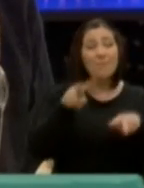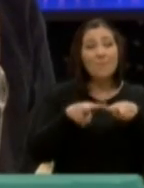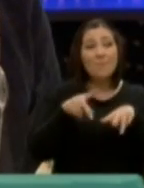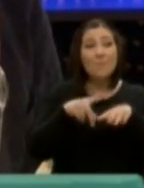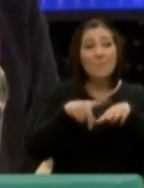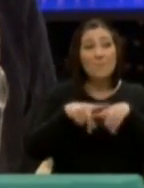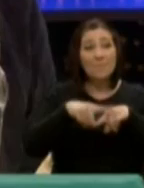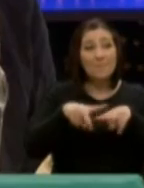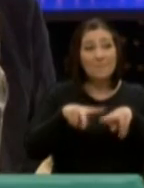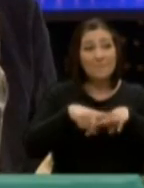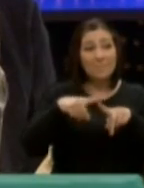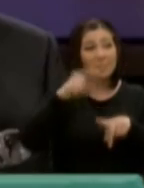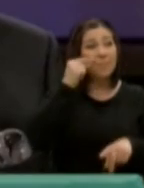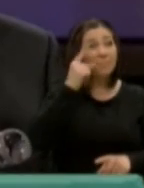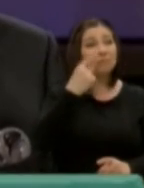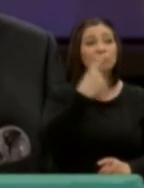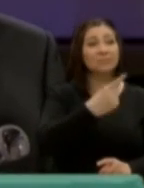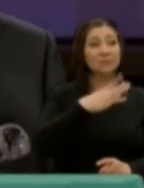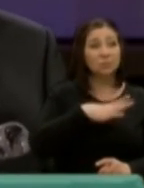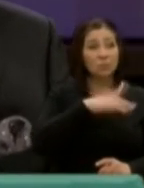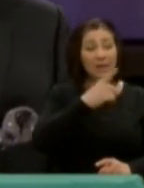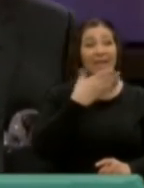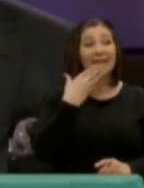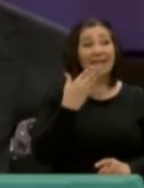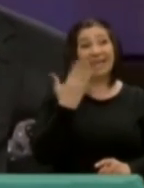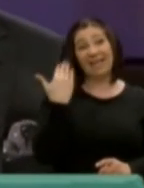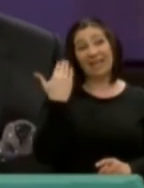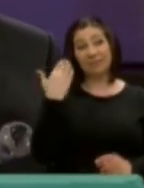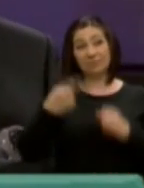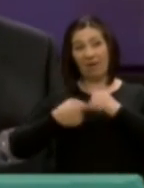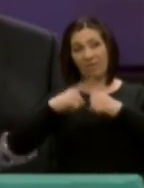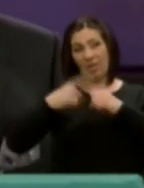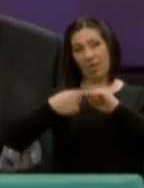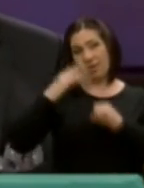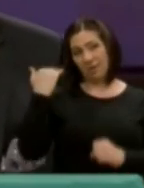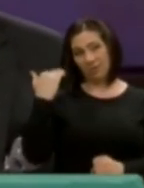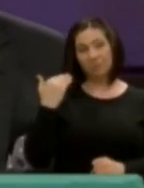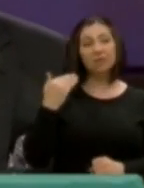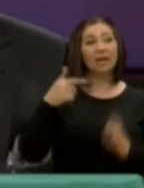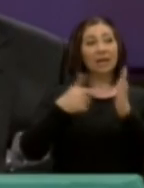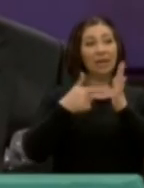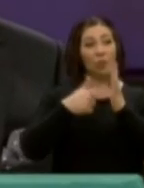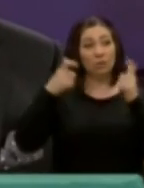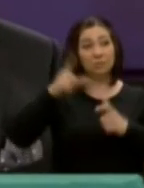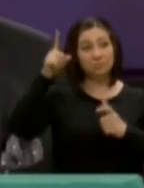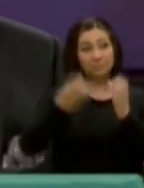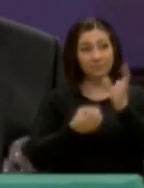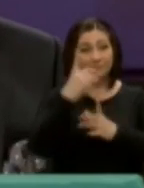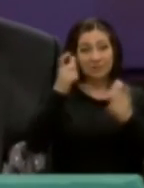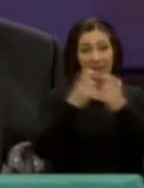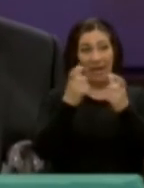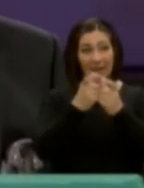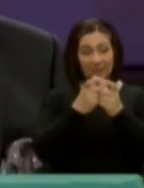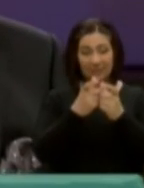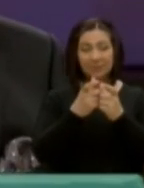Vefa Bey de bir şey söylemek istiyor. Buyurunuz efendim. geçtiğimiz haftalarda Kadıköy yakasında kurulan bir dernek